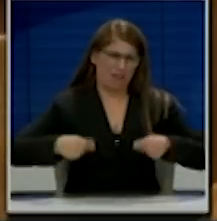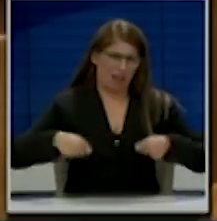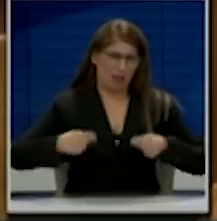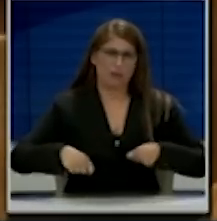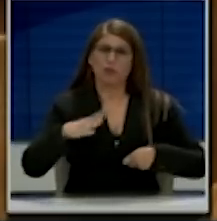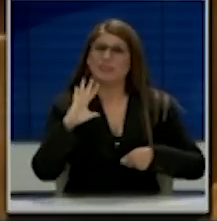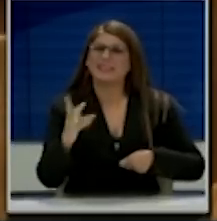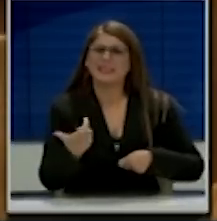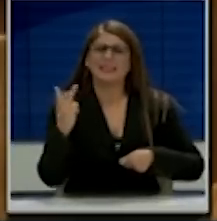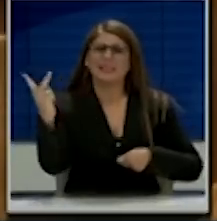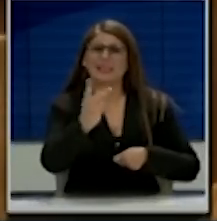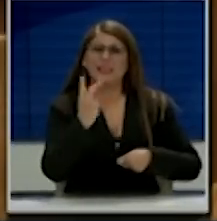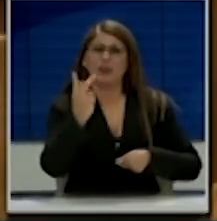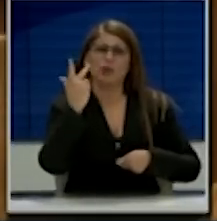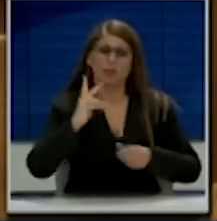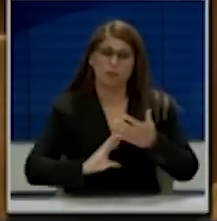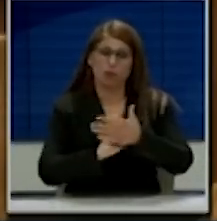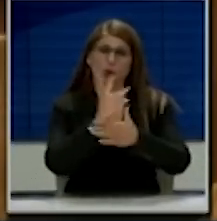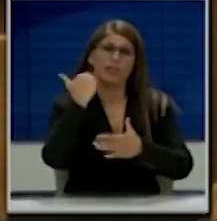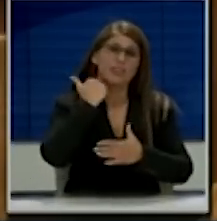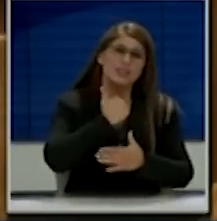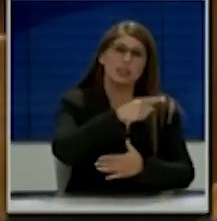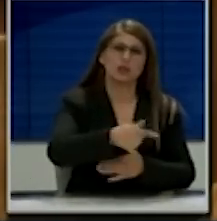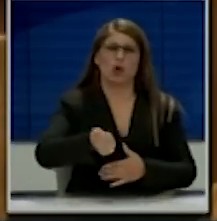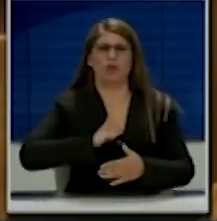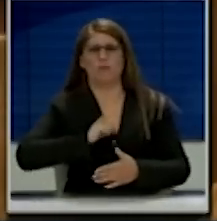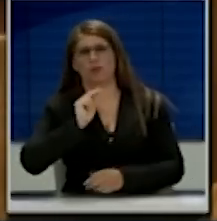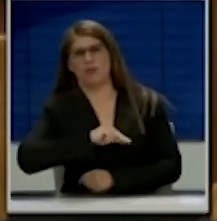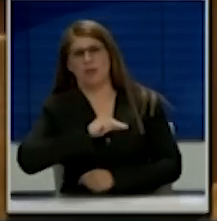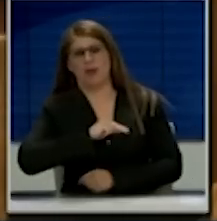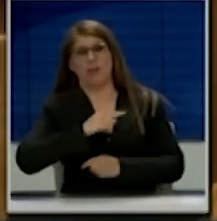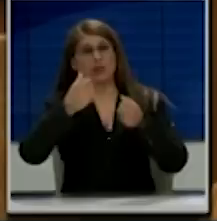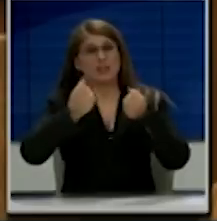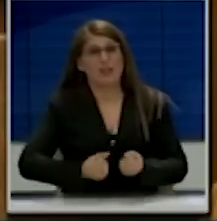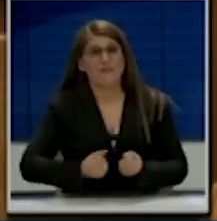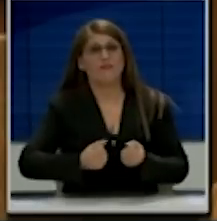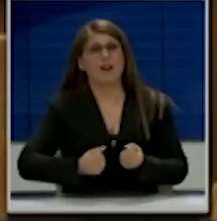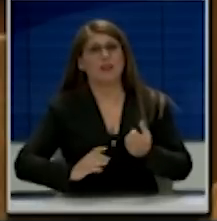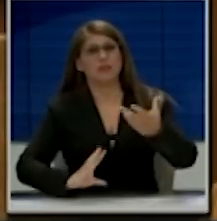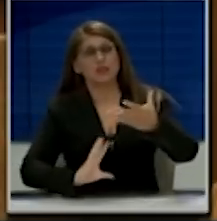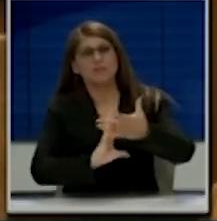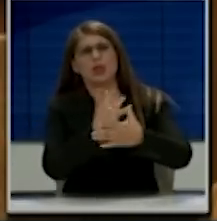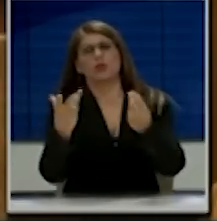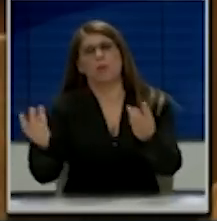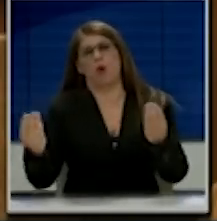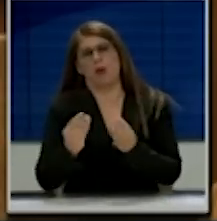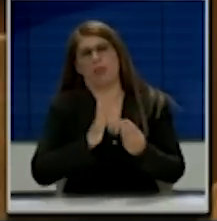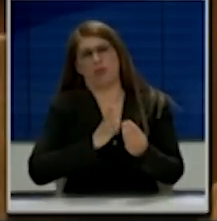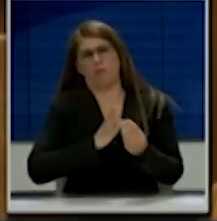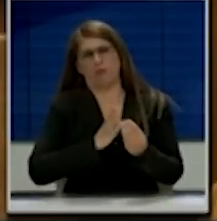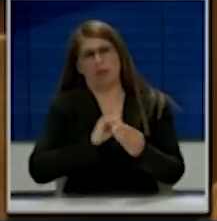να θυσιάζεται για τη μεγιστοποίηση του ατομικού κέρδους σε βάρος της ευημερίας των πολλών.